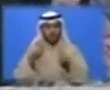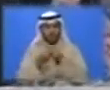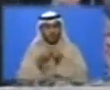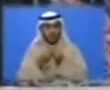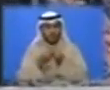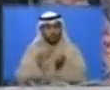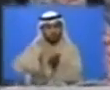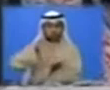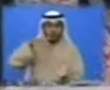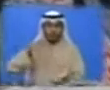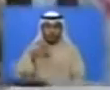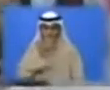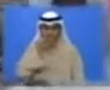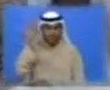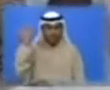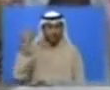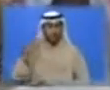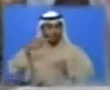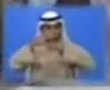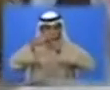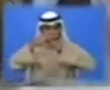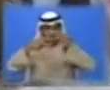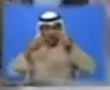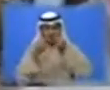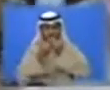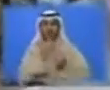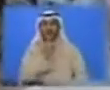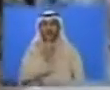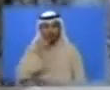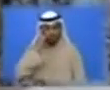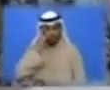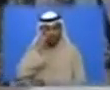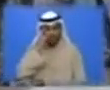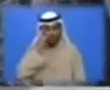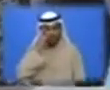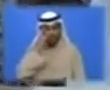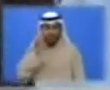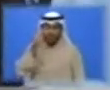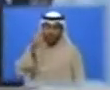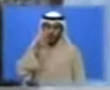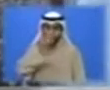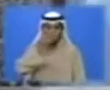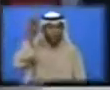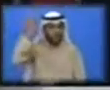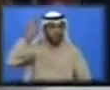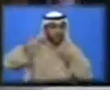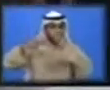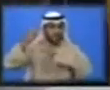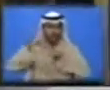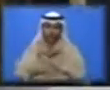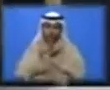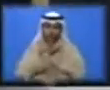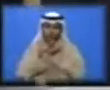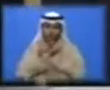مستقلا. العلاقات الكويتية القطرية علاقات متينة تمتد جذورها في التاريخ، قوامها